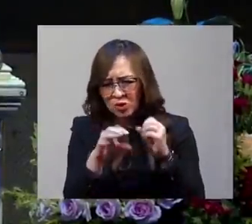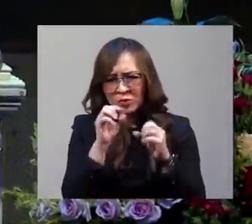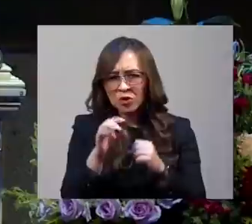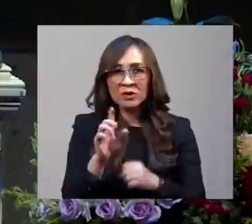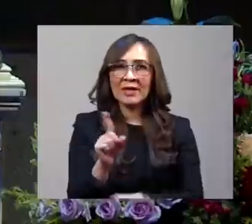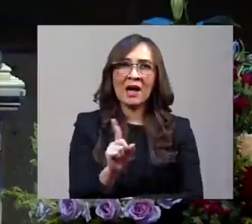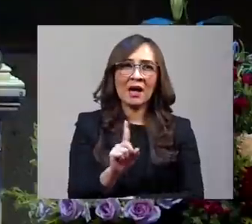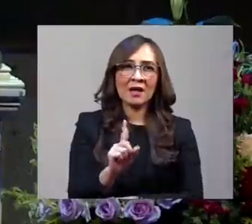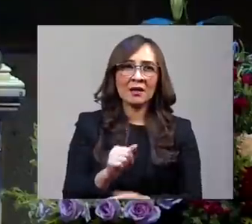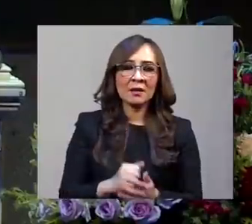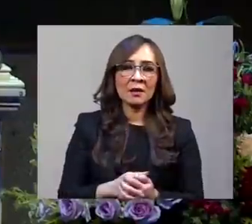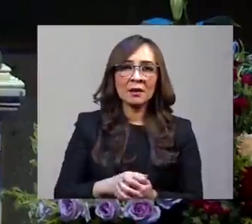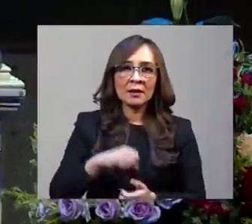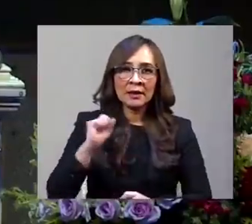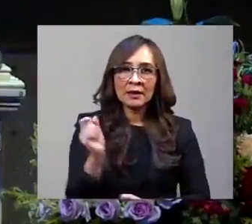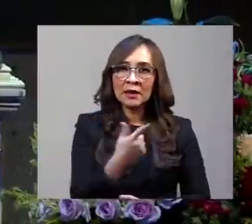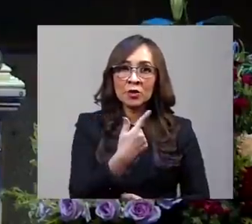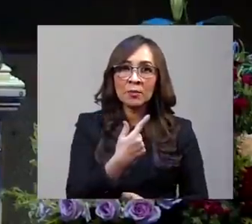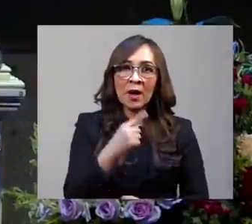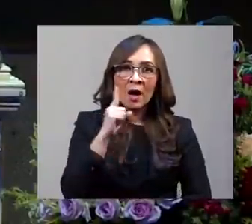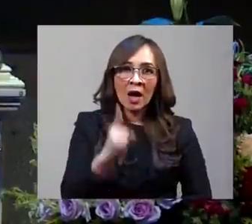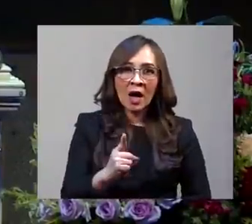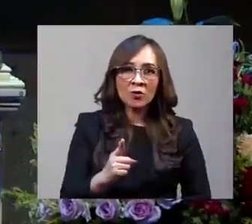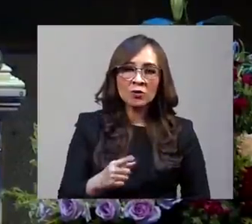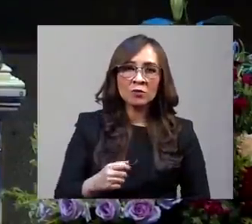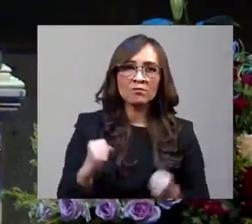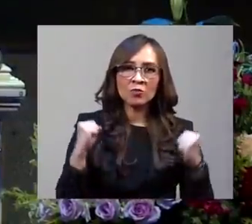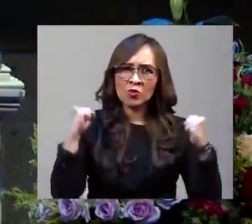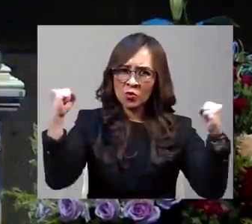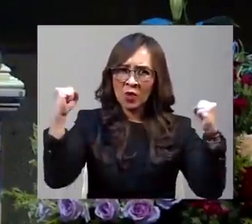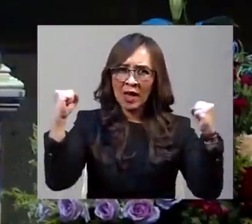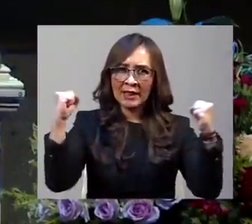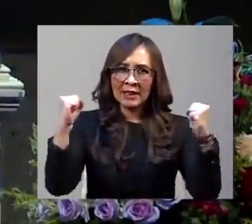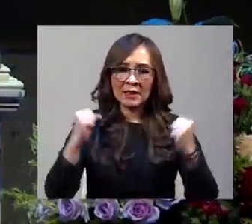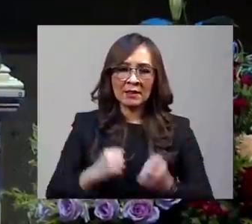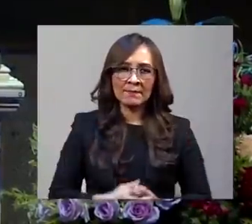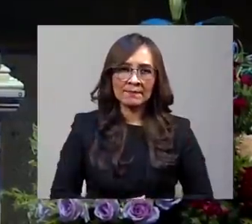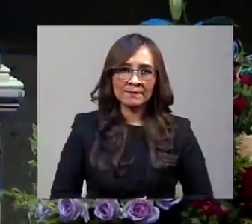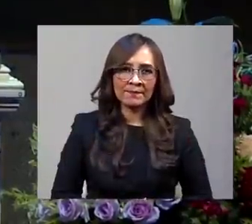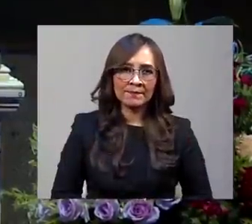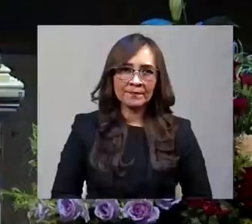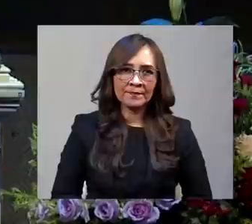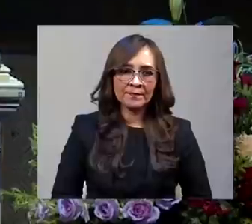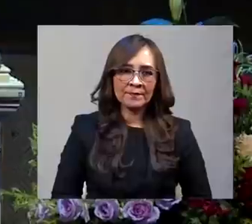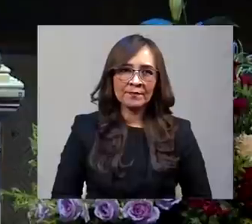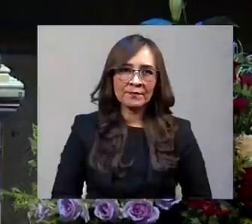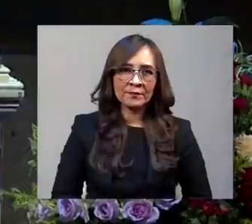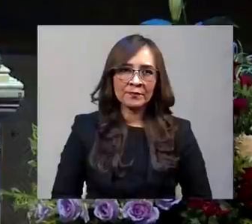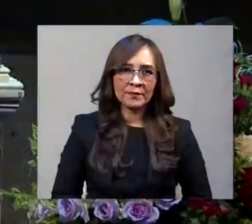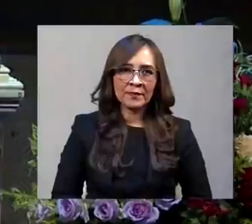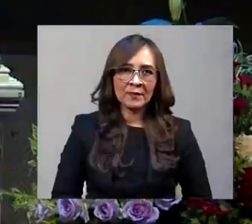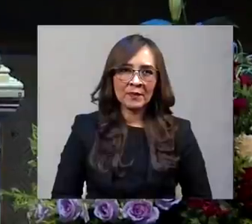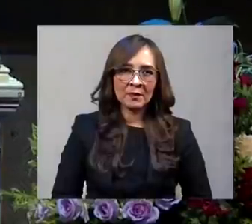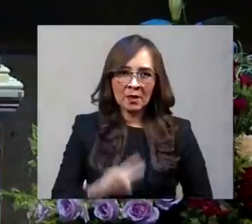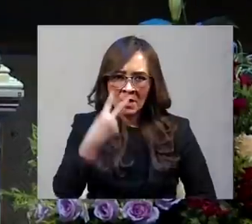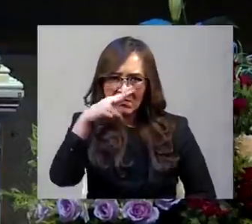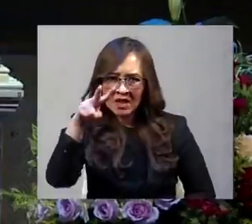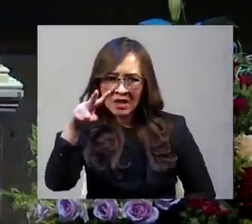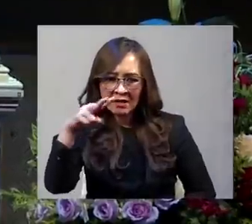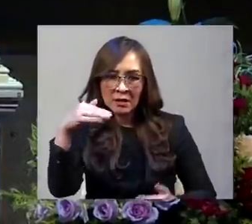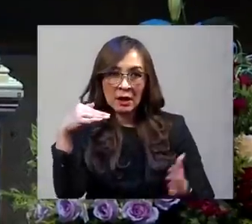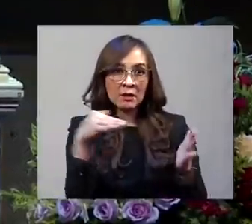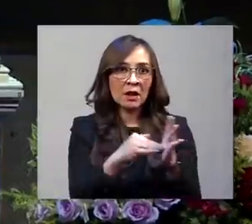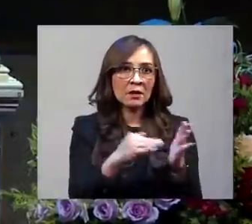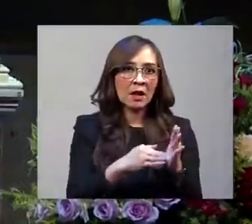mengeluh. Hidup harus punya mental prajurit. Hidup harus punya mental pahlawan. Yang melihat tantangan bukan sesuatu yang